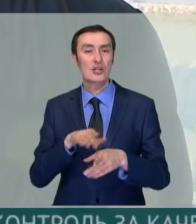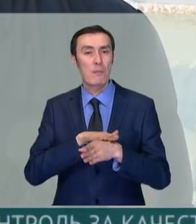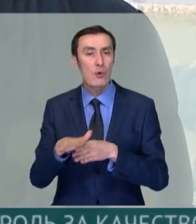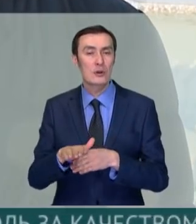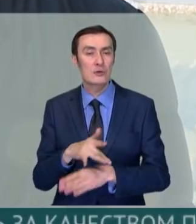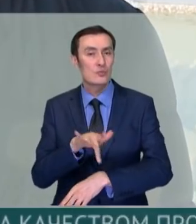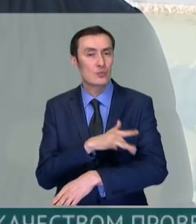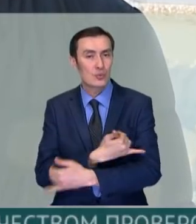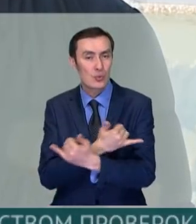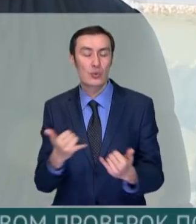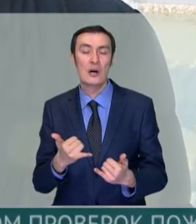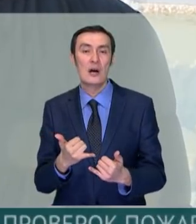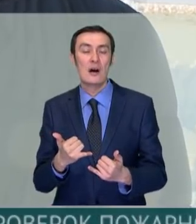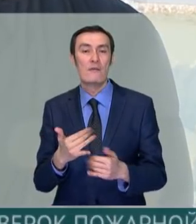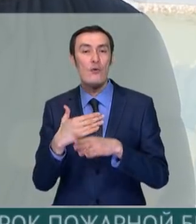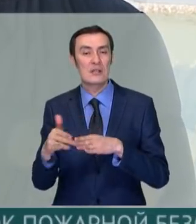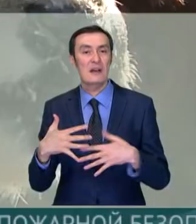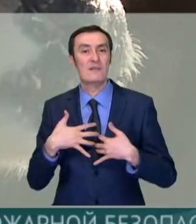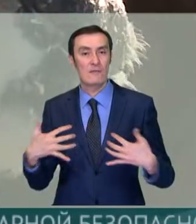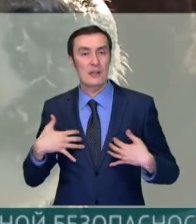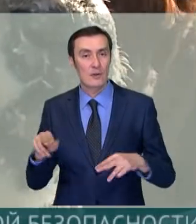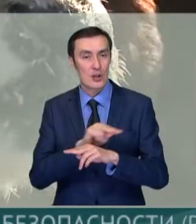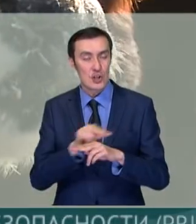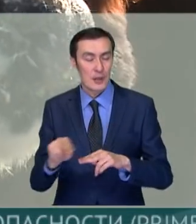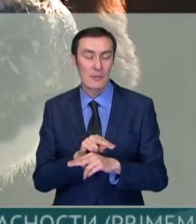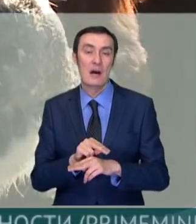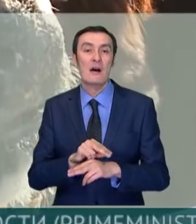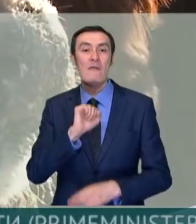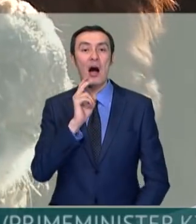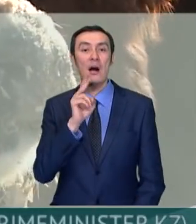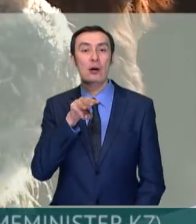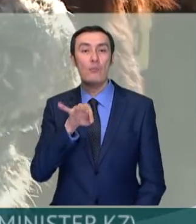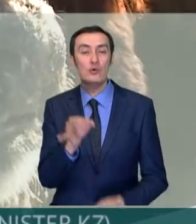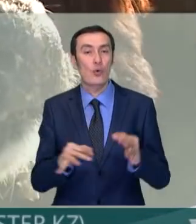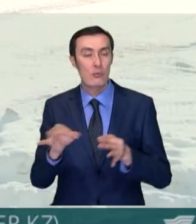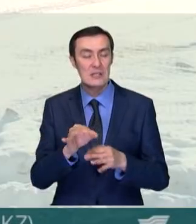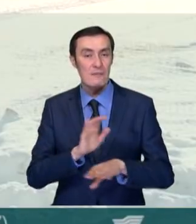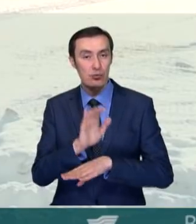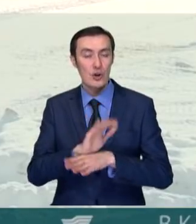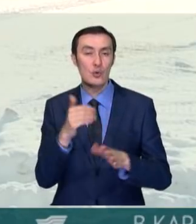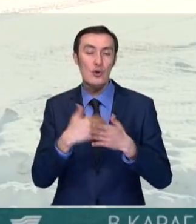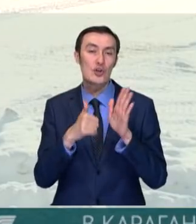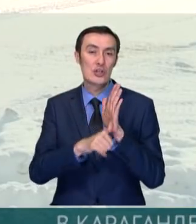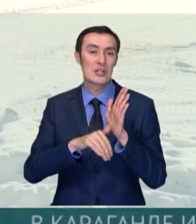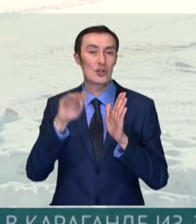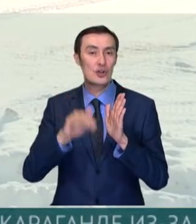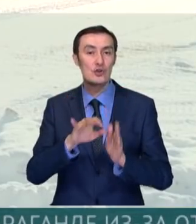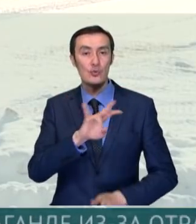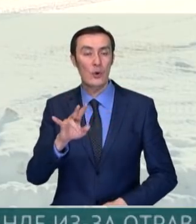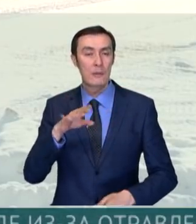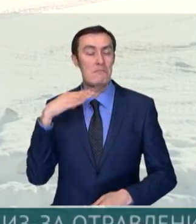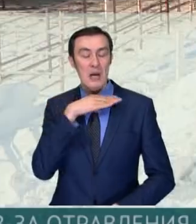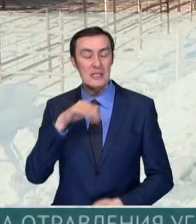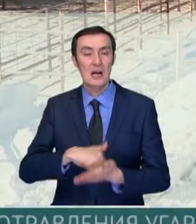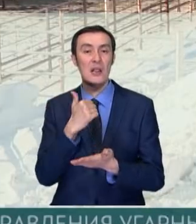спектр услуг и сопровождения в области ветеринарии животных. Напомним, в Акмолинской области ежегодно производит свыше 60 тысяч тонн мяса. Помимо